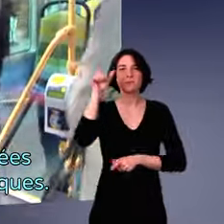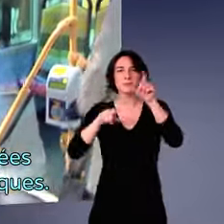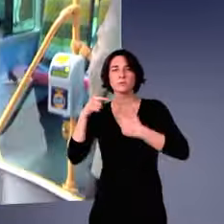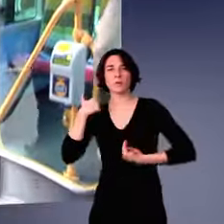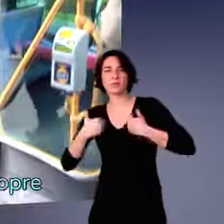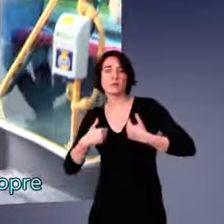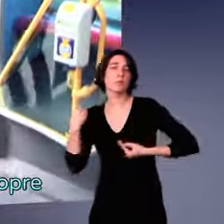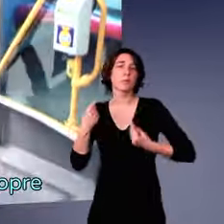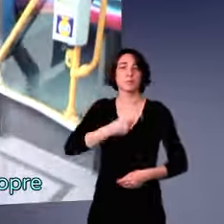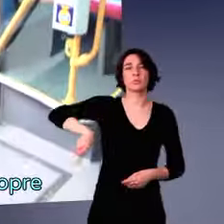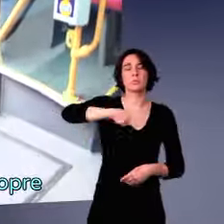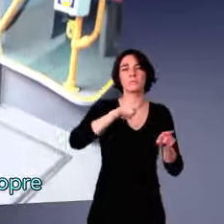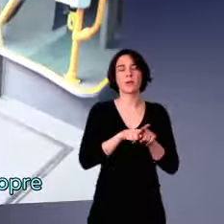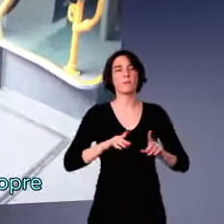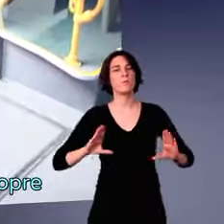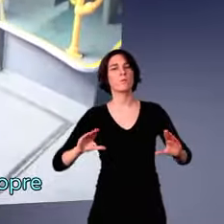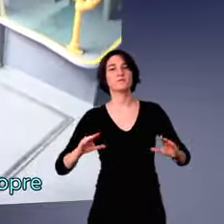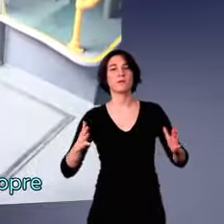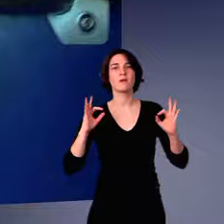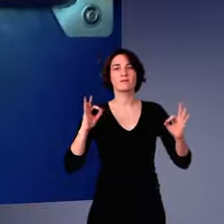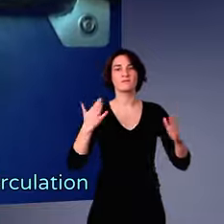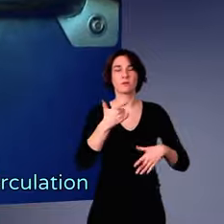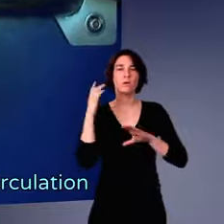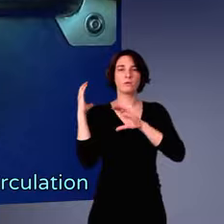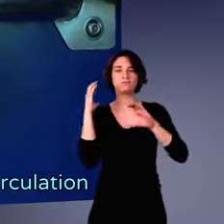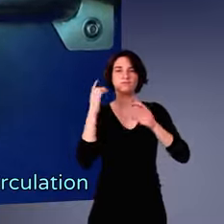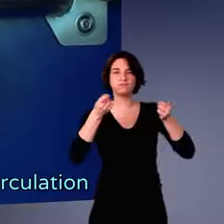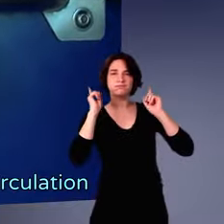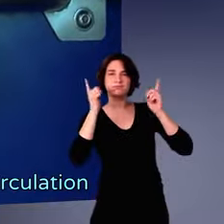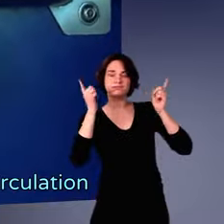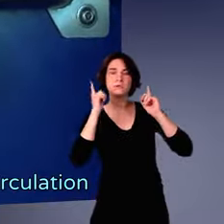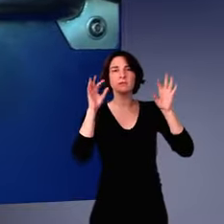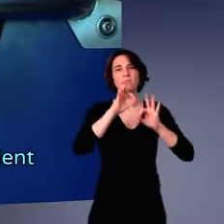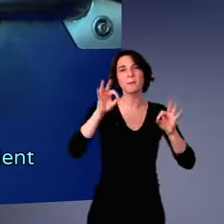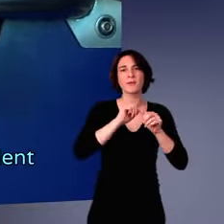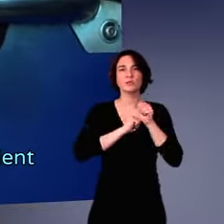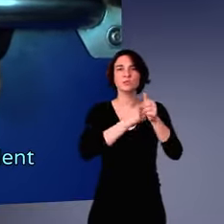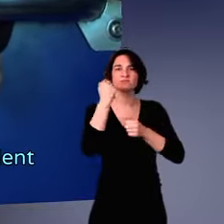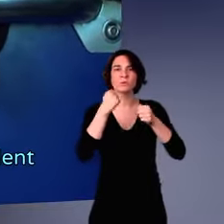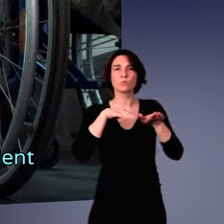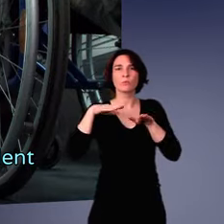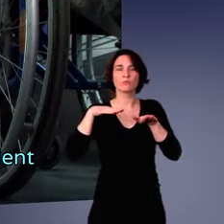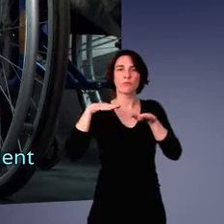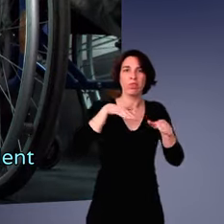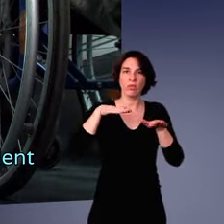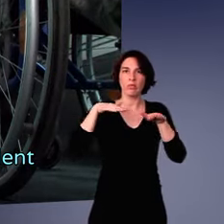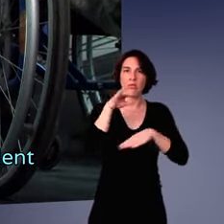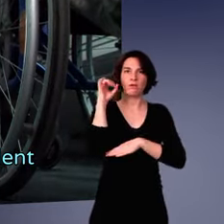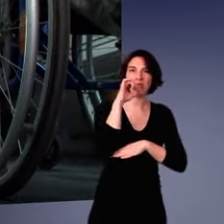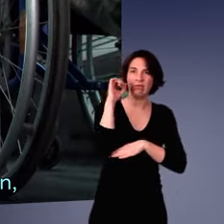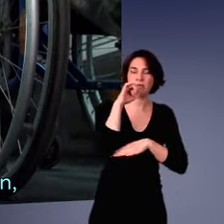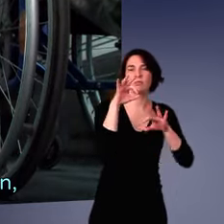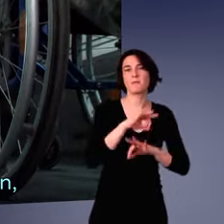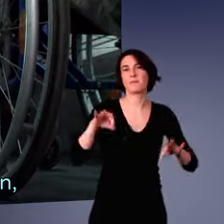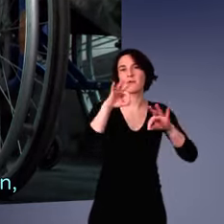pratiques évidemment toutes les lignes en site propre qui isolent les véhicules de la circulation apportent un confort évident pour tous les passagers